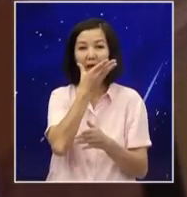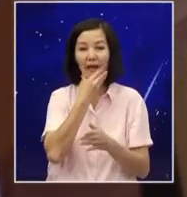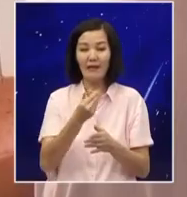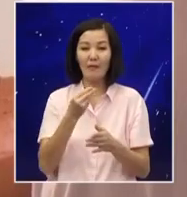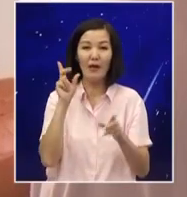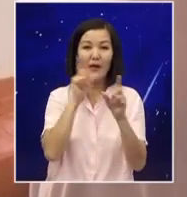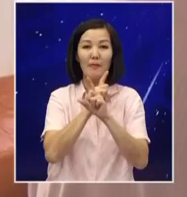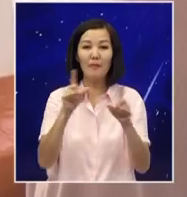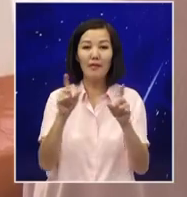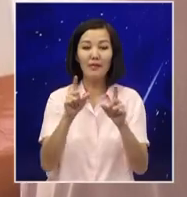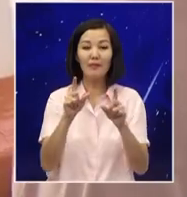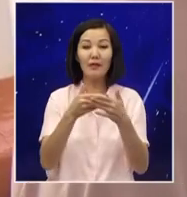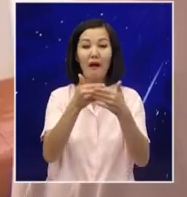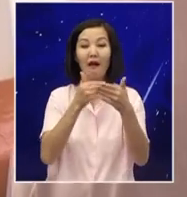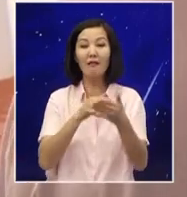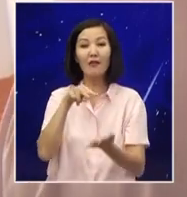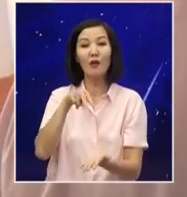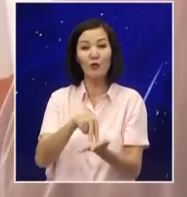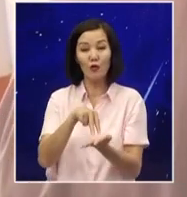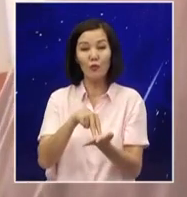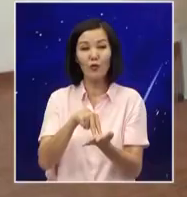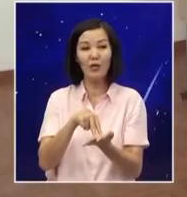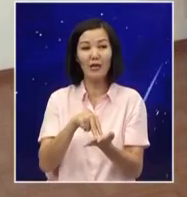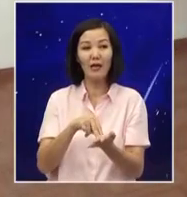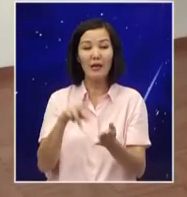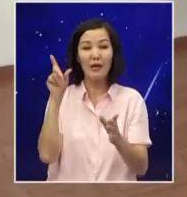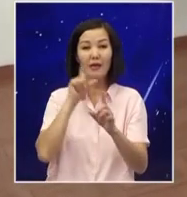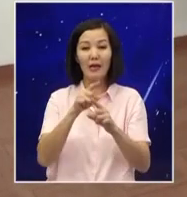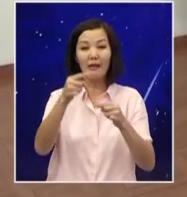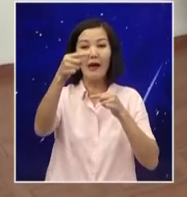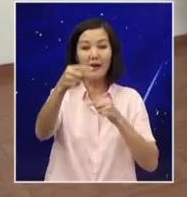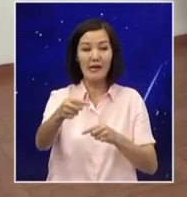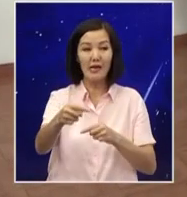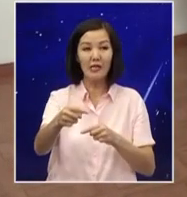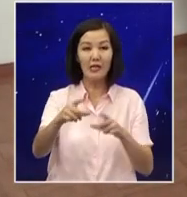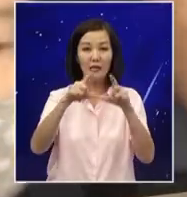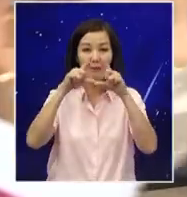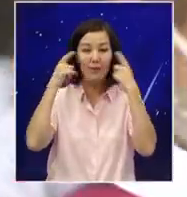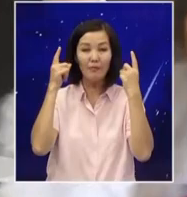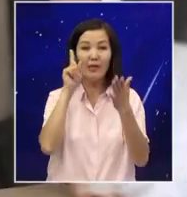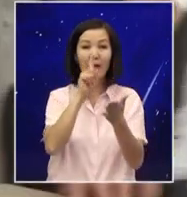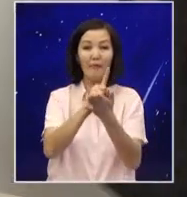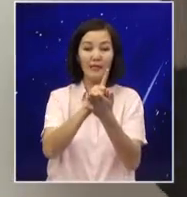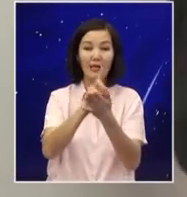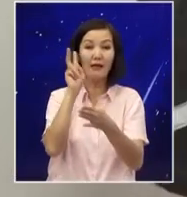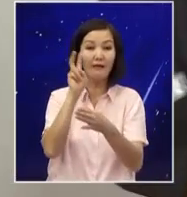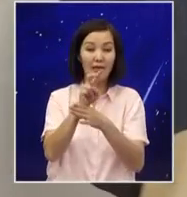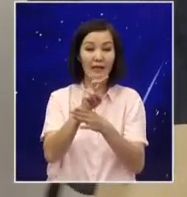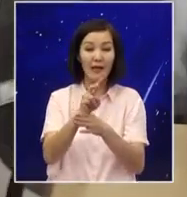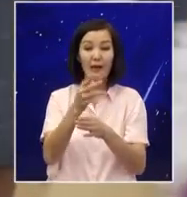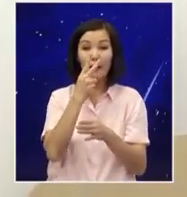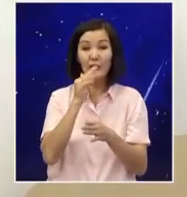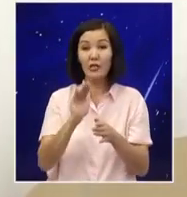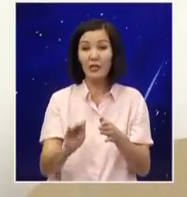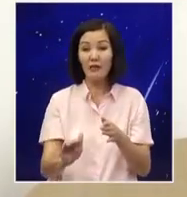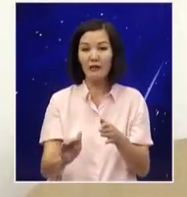атты мекеннің алғашқы қонақтары. Бүлдіршіндер білім ордасына арақашықтықты сақтап, бетперде талабымен келді. Тарыдай болғанмен